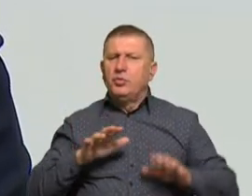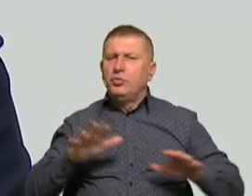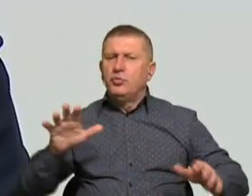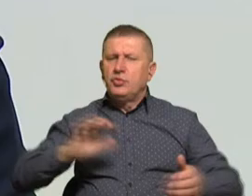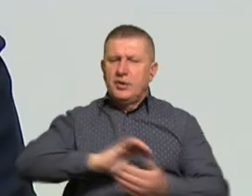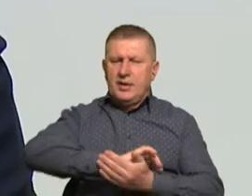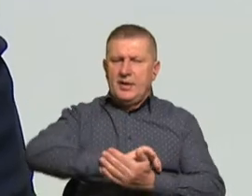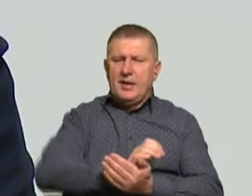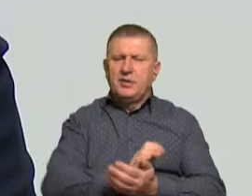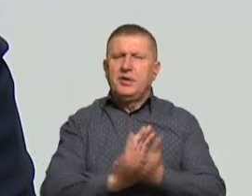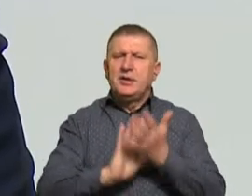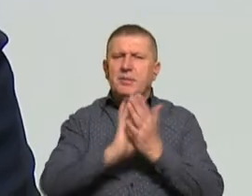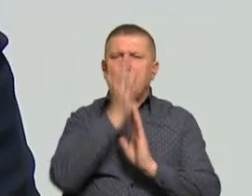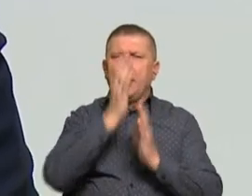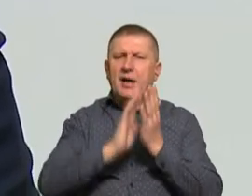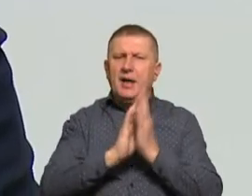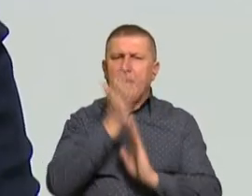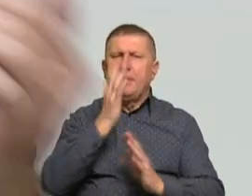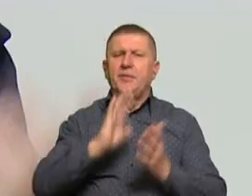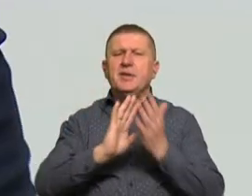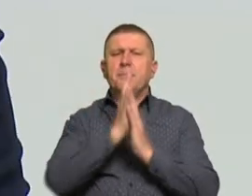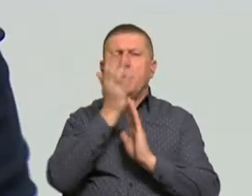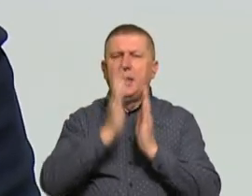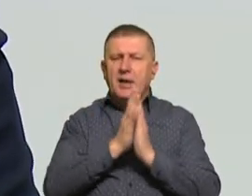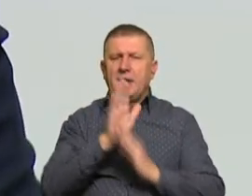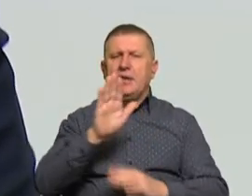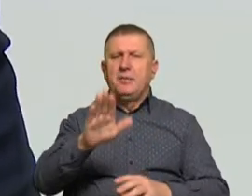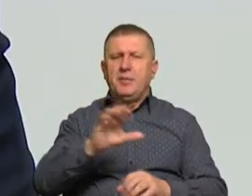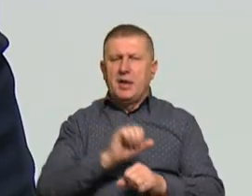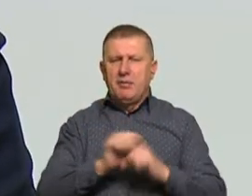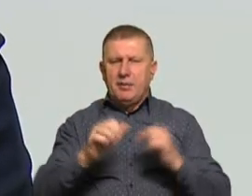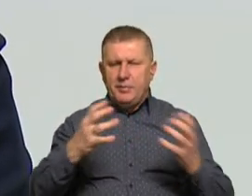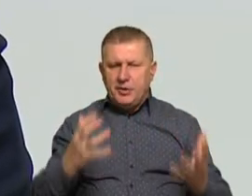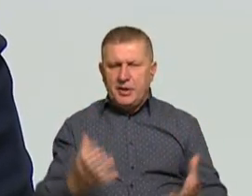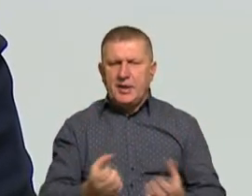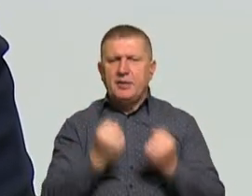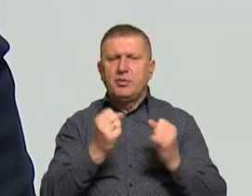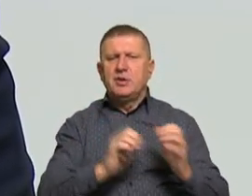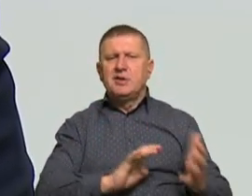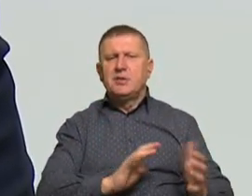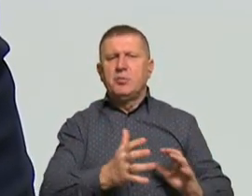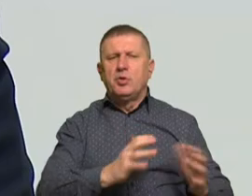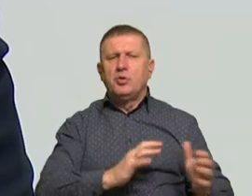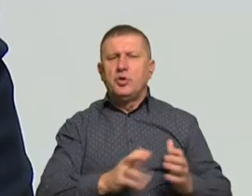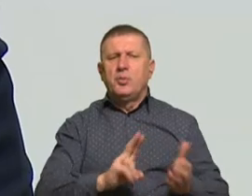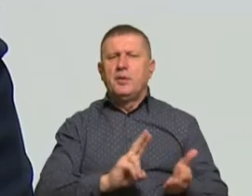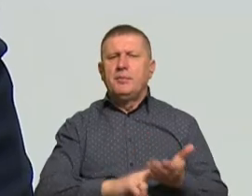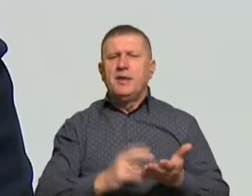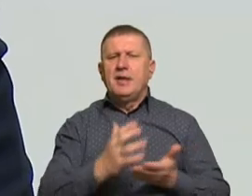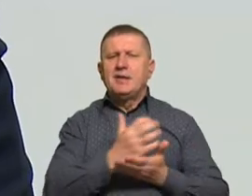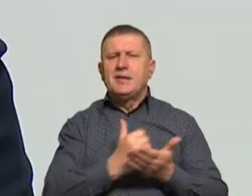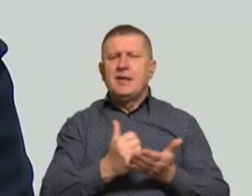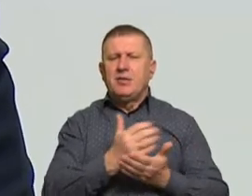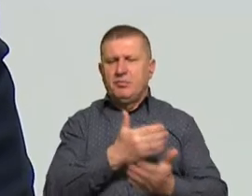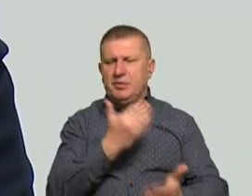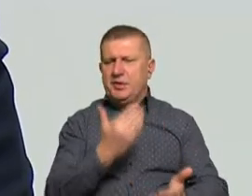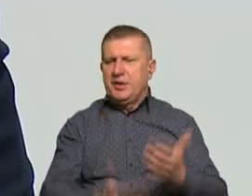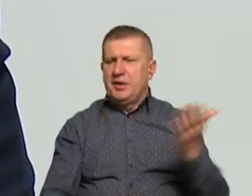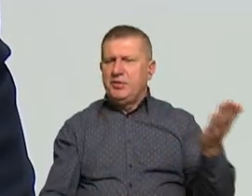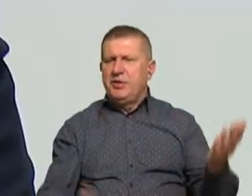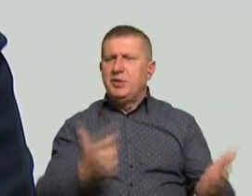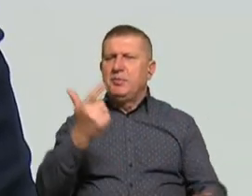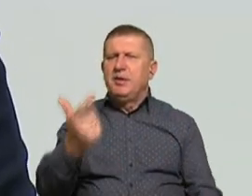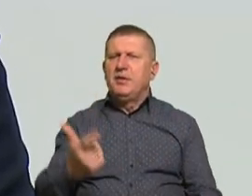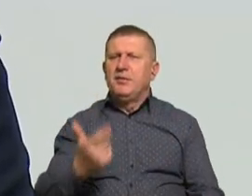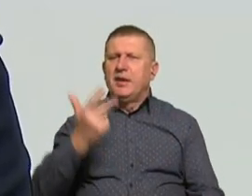postawiono na spalarnię. Spalarnia miała być ratunkiem jakby, czy sposobem na biznes. Skupiliśmy się, zmarnowaliśmy właściwie 2-3 lata